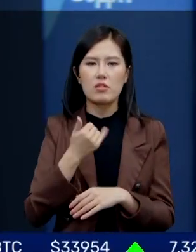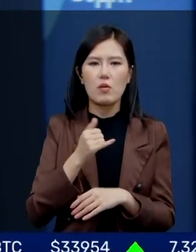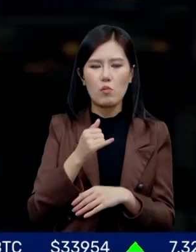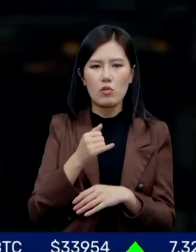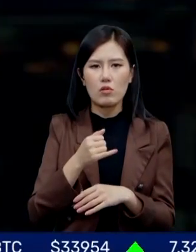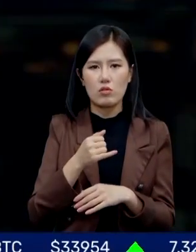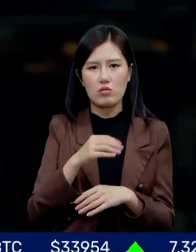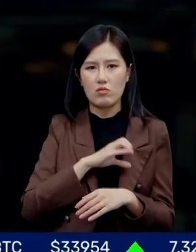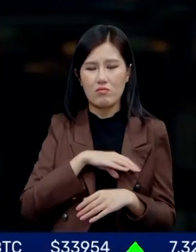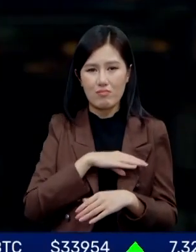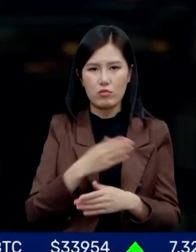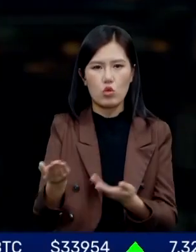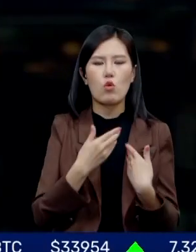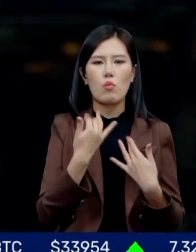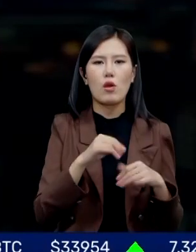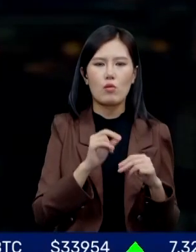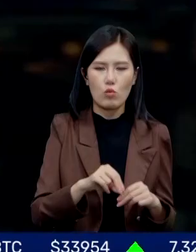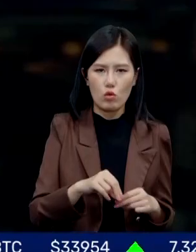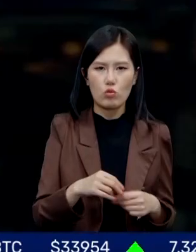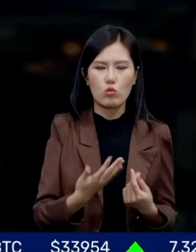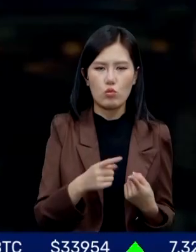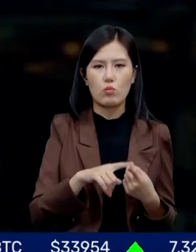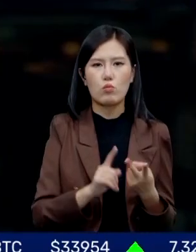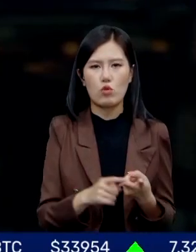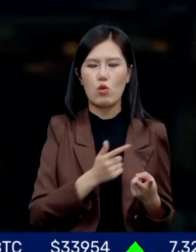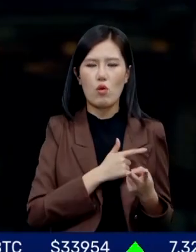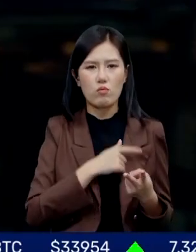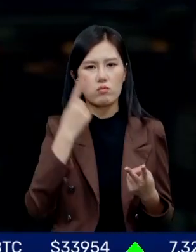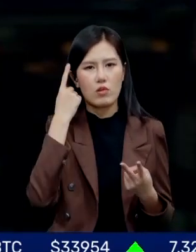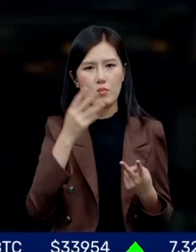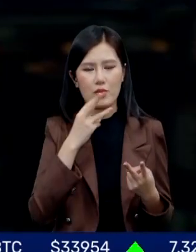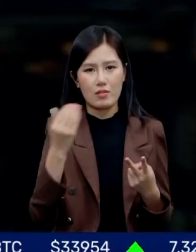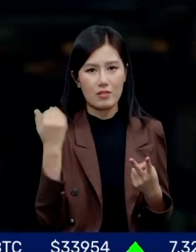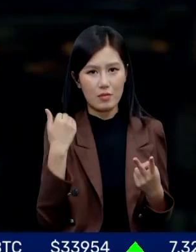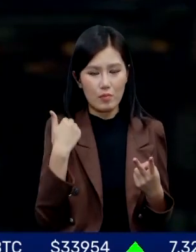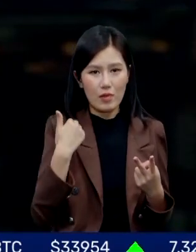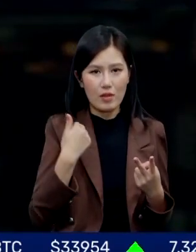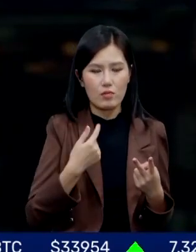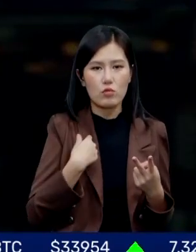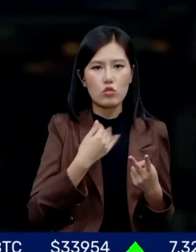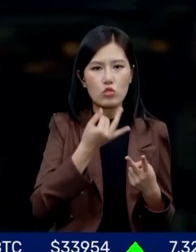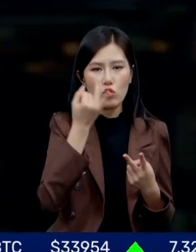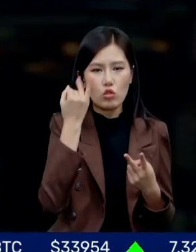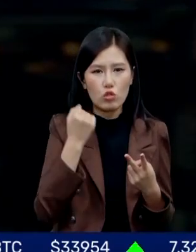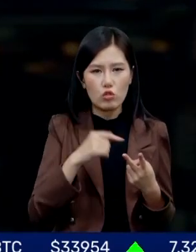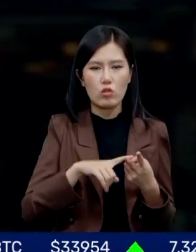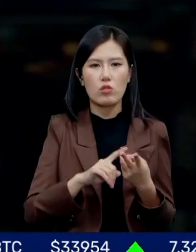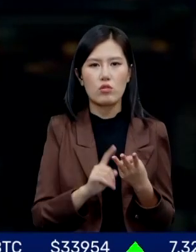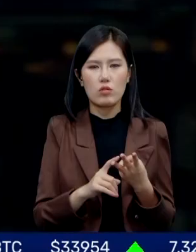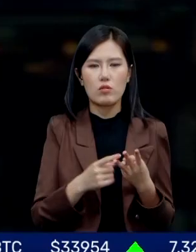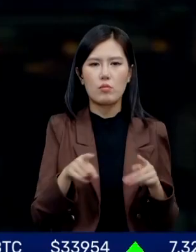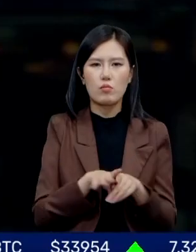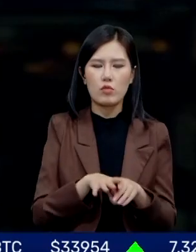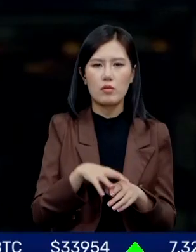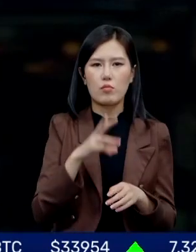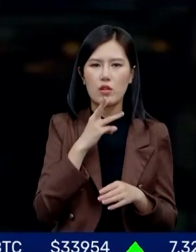гомдол хэрэглэгчээс гарсан одоо тавьсан санал хүсэлтийг бол 7 хоногийнхаа хугацаанд нэг бүрчлэн мэдээд ярилцаад яаж шийдсэн